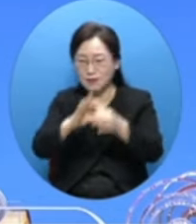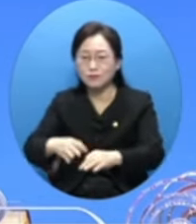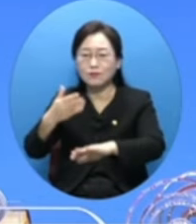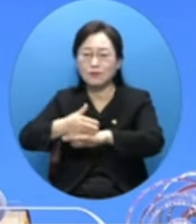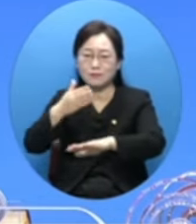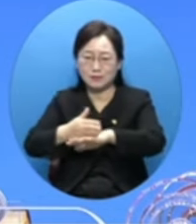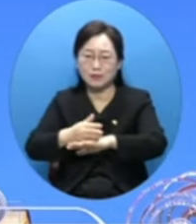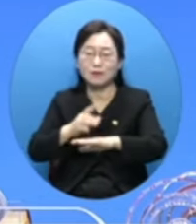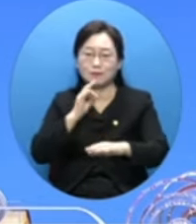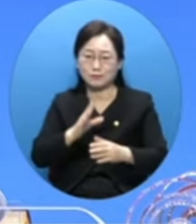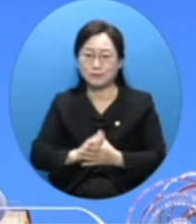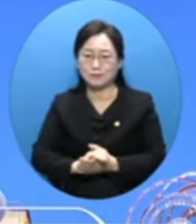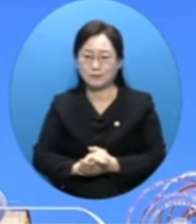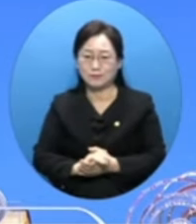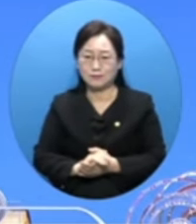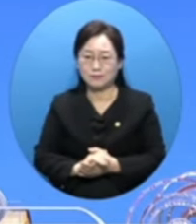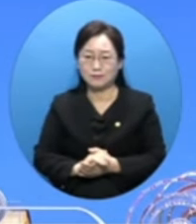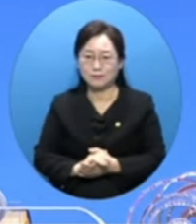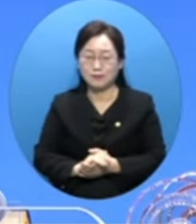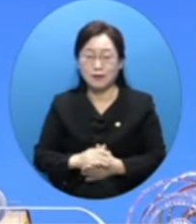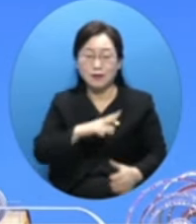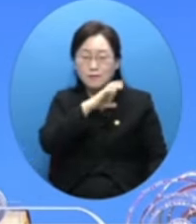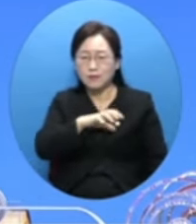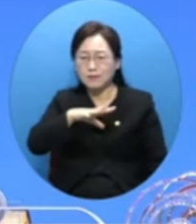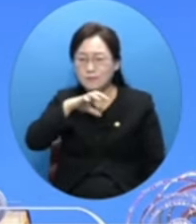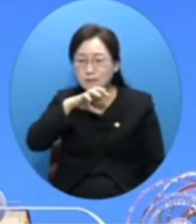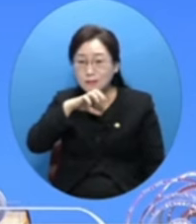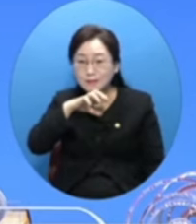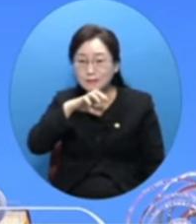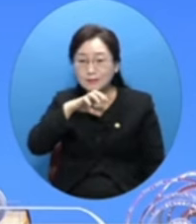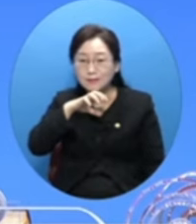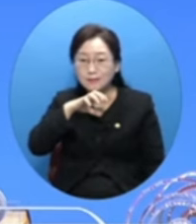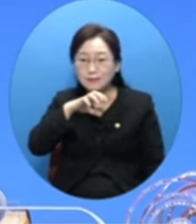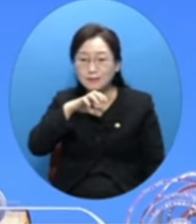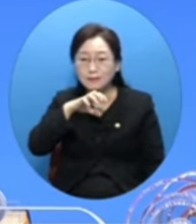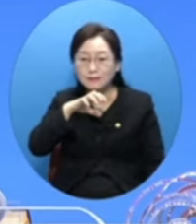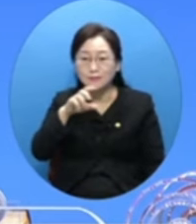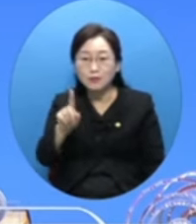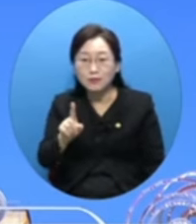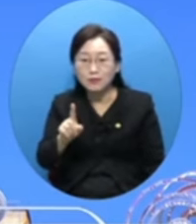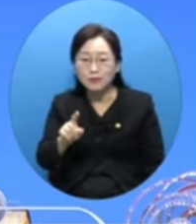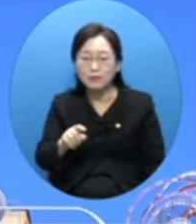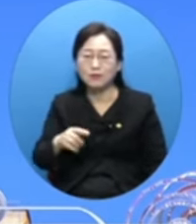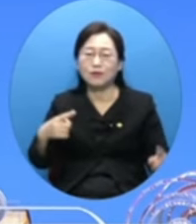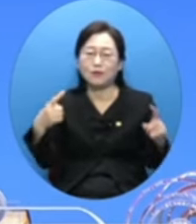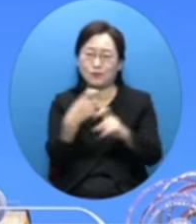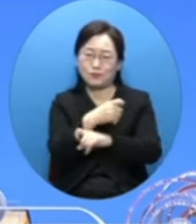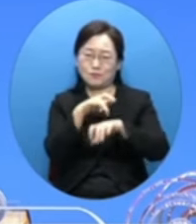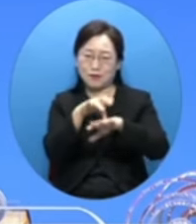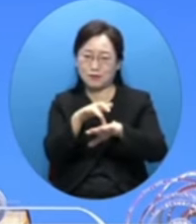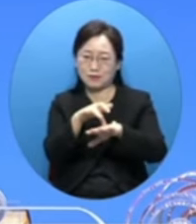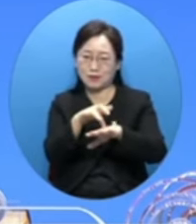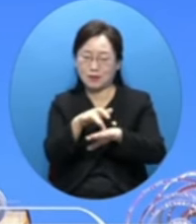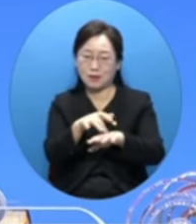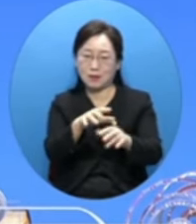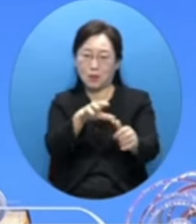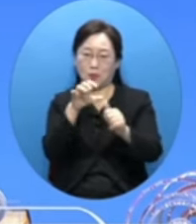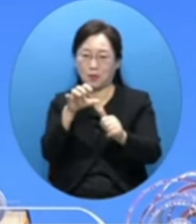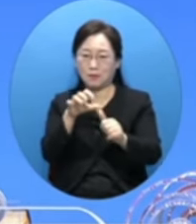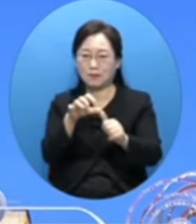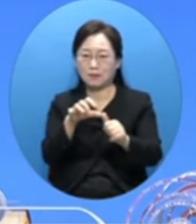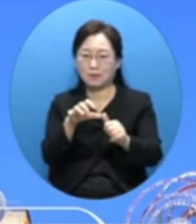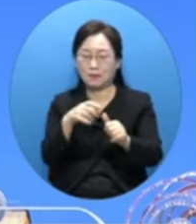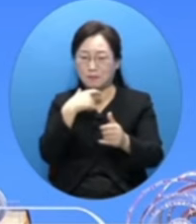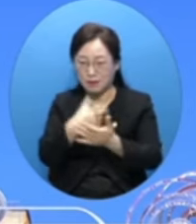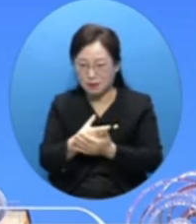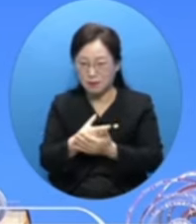하는 것입니다. 원망과 불평은 원수 마귀의 도구입니다.